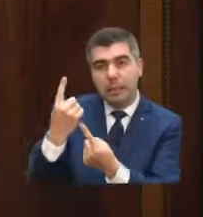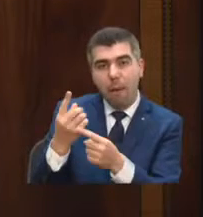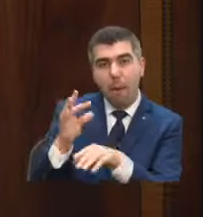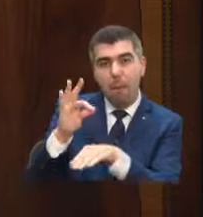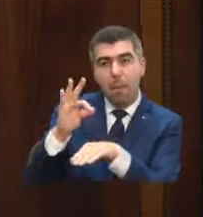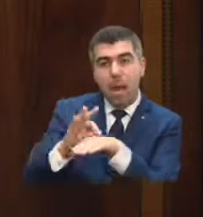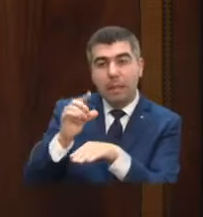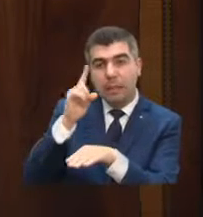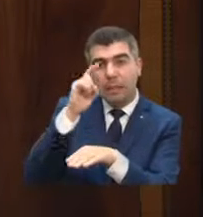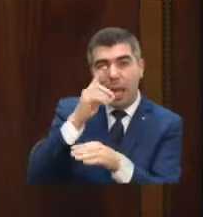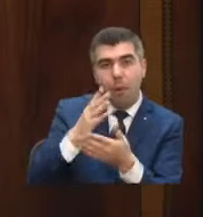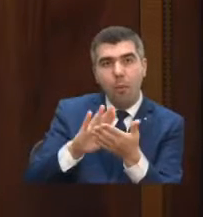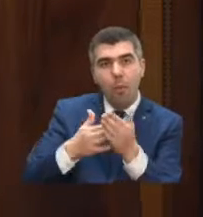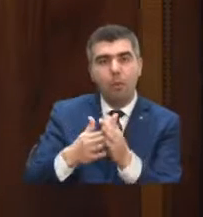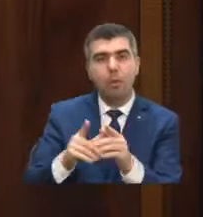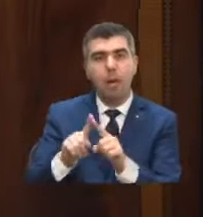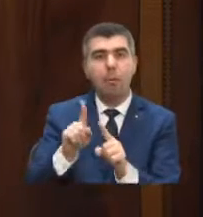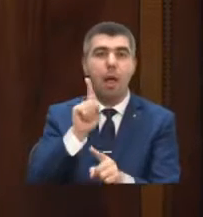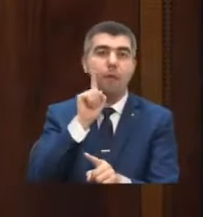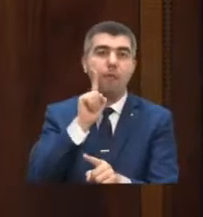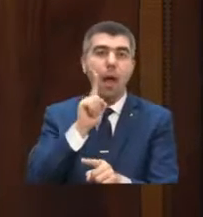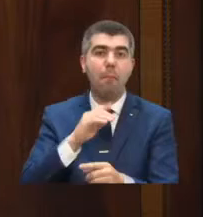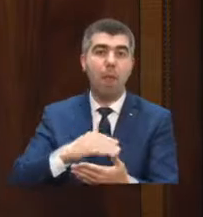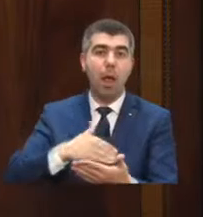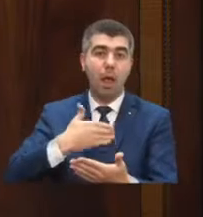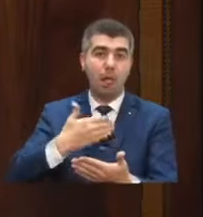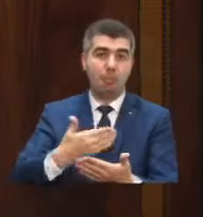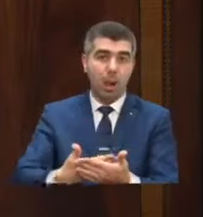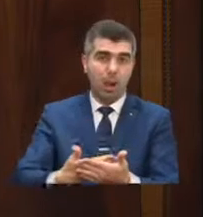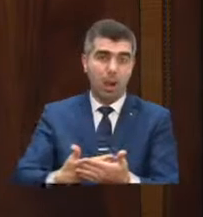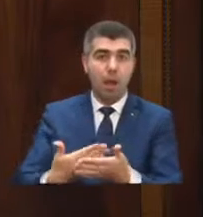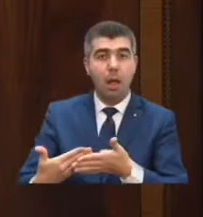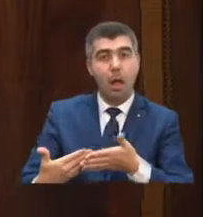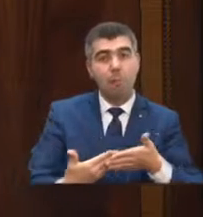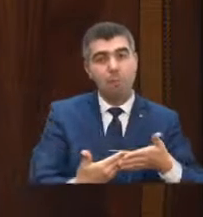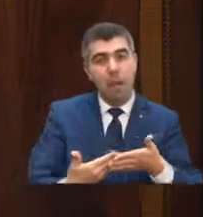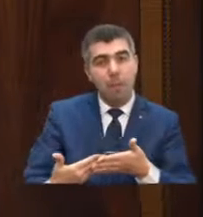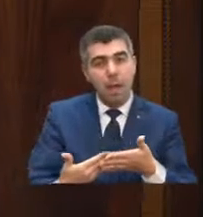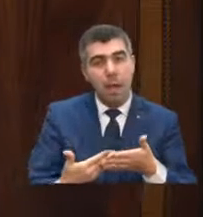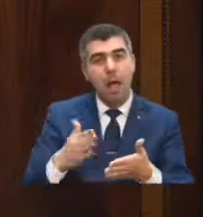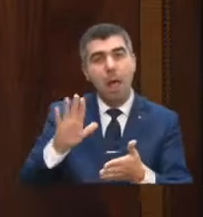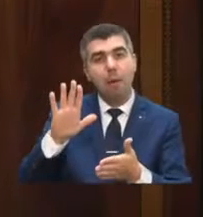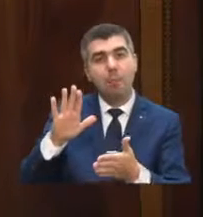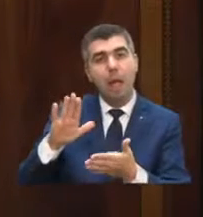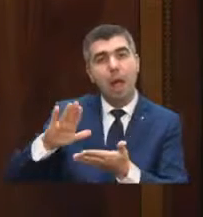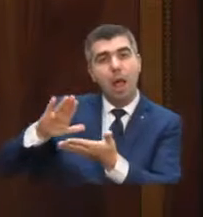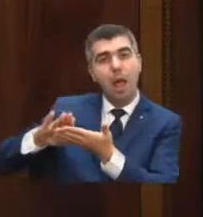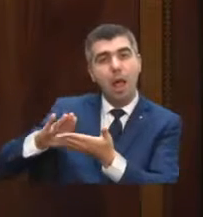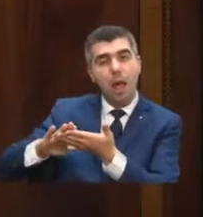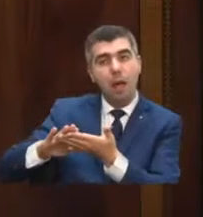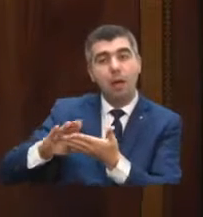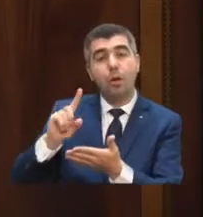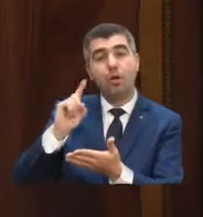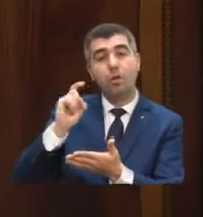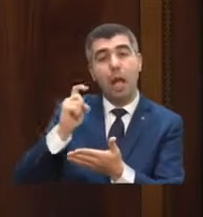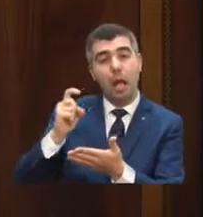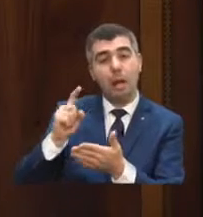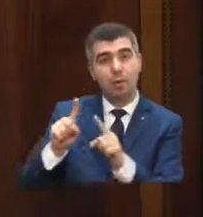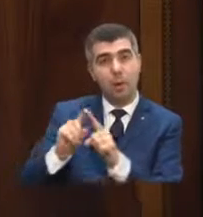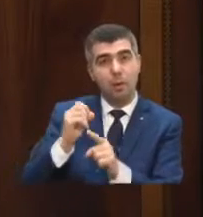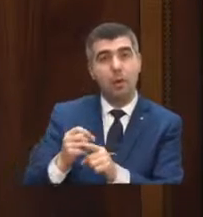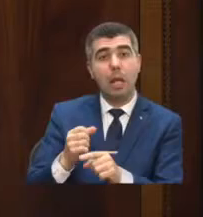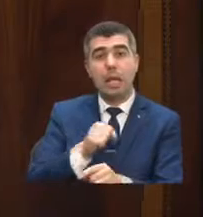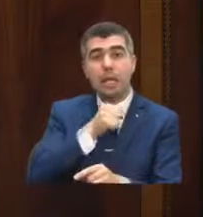هذه منهم نساء الحوامل، الأطفال بين 5 سنوات من 6 أشهر و5 سنوات،